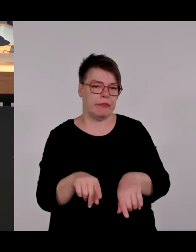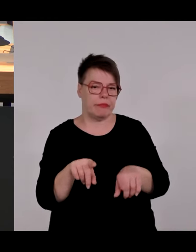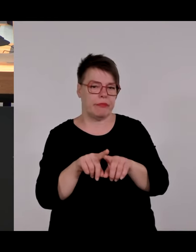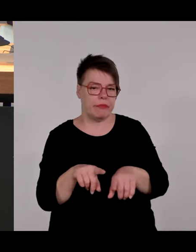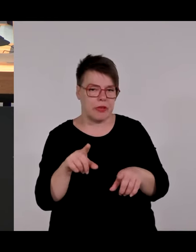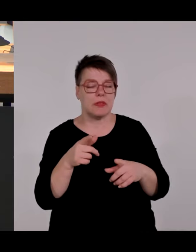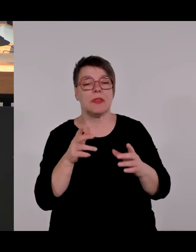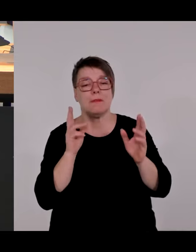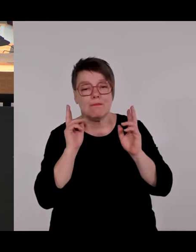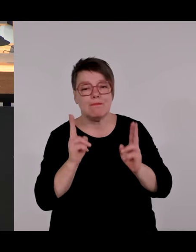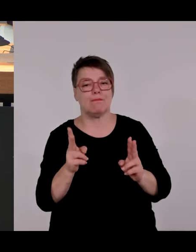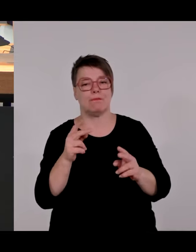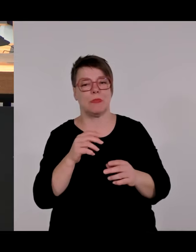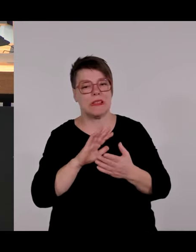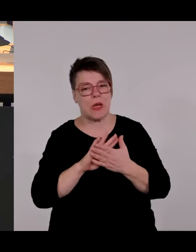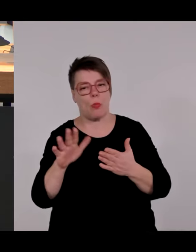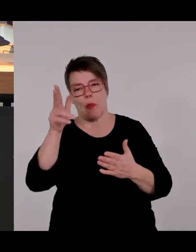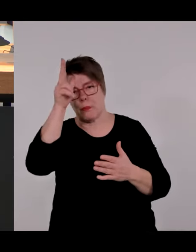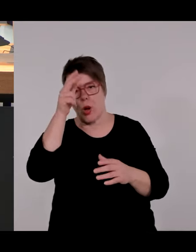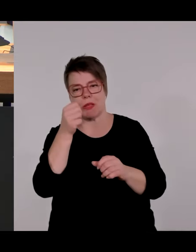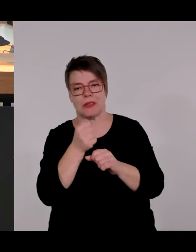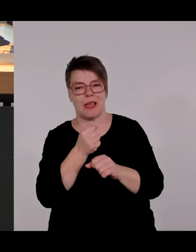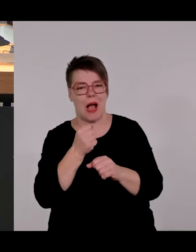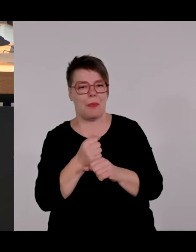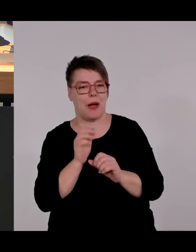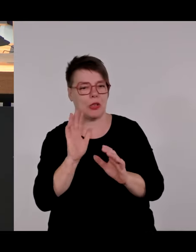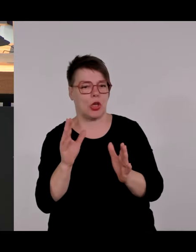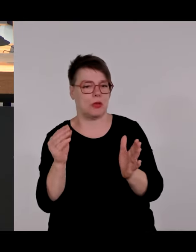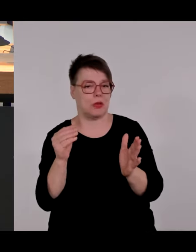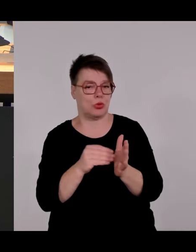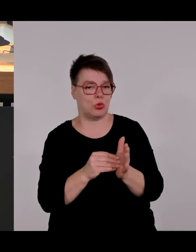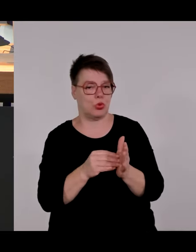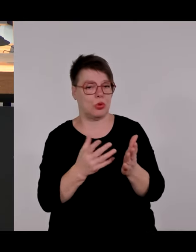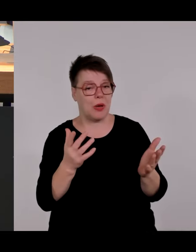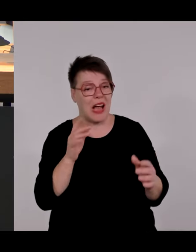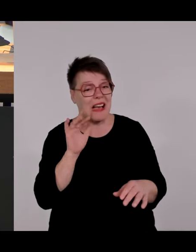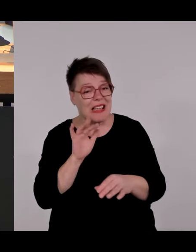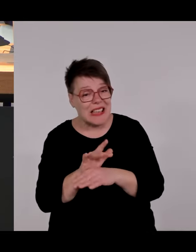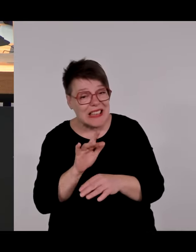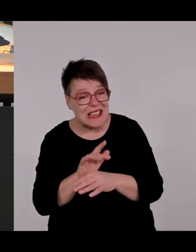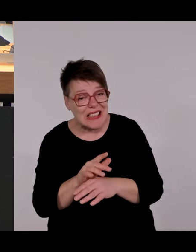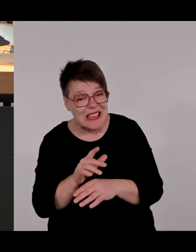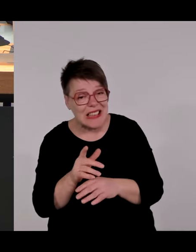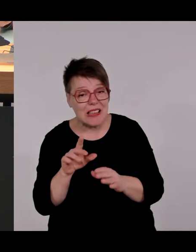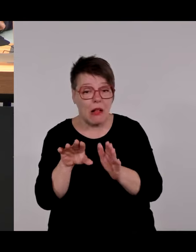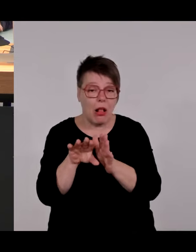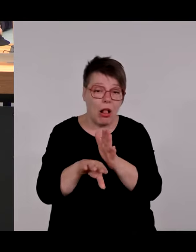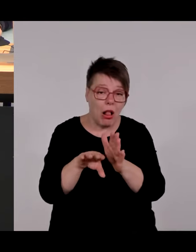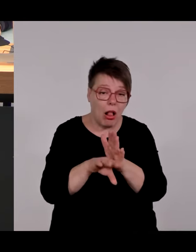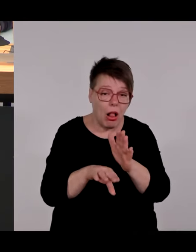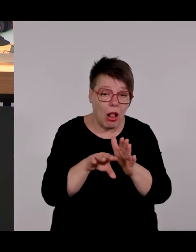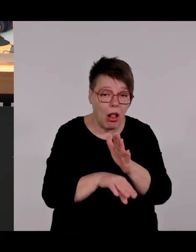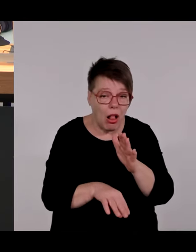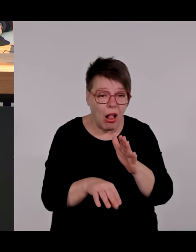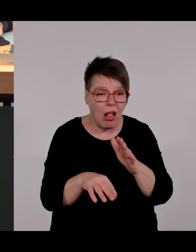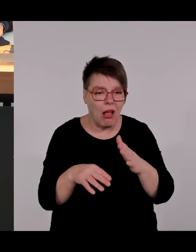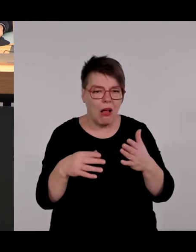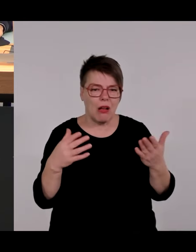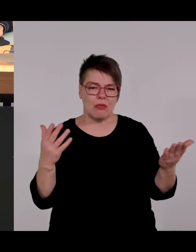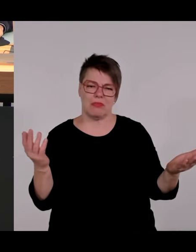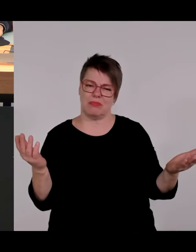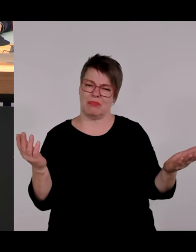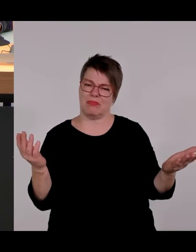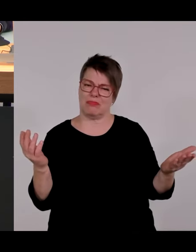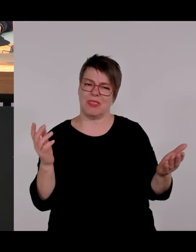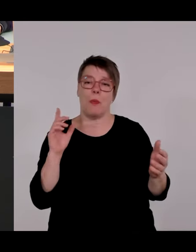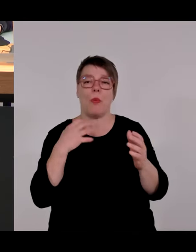wirklich Entlastung wollen, dann brauchen wir eine andere Drogenpolitik, die dem Schwarzmarkt die Grundlage nimmt. Ja? Herr Matz, Sie haben da völlig richtige Sachen zugesagt. Aber